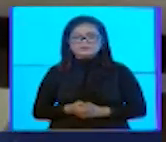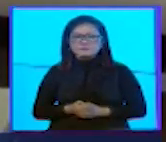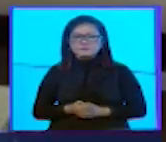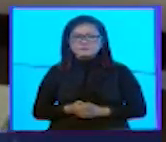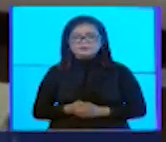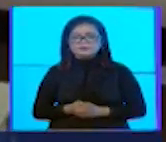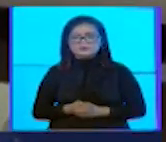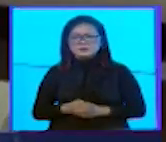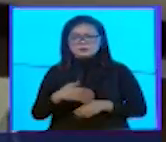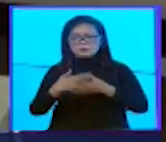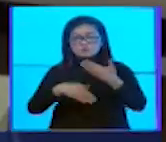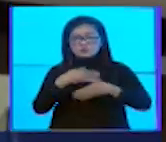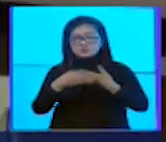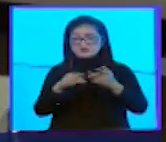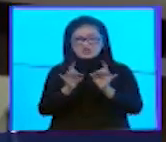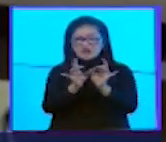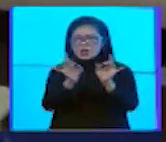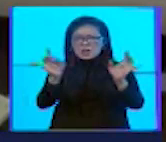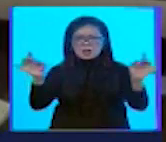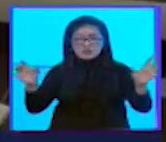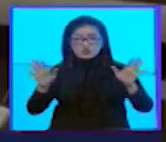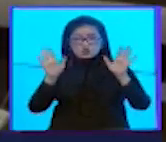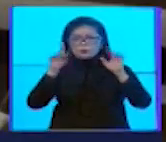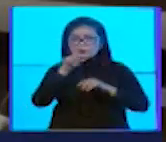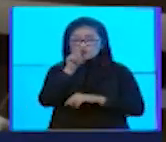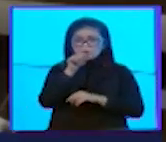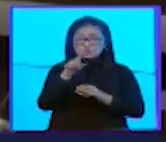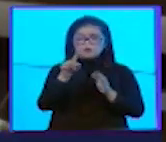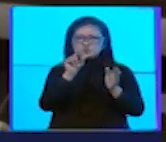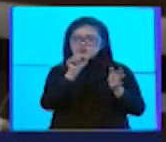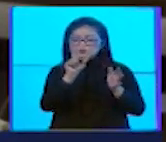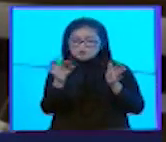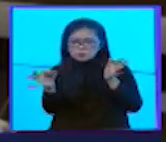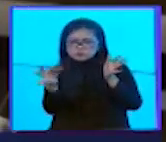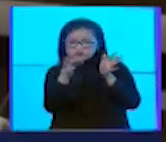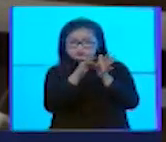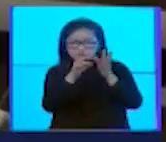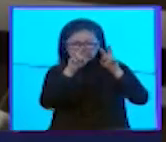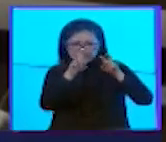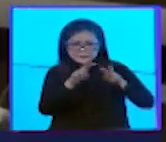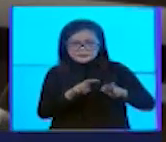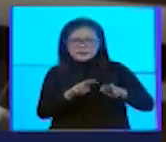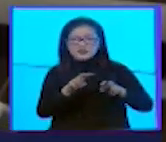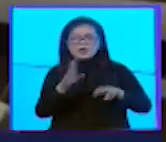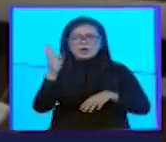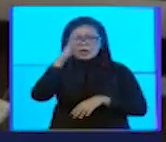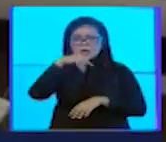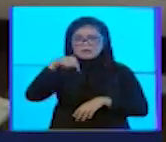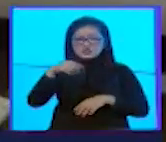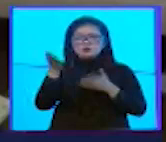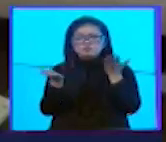pemotongan jaringan dan lain sebagainya itu yang dikerjakan. Dan hari ini mudah-mudahan selesai hasilnya diperiksa di